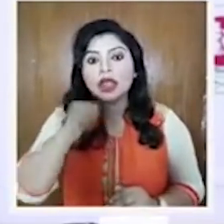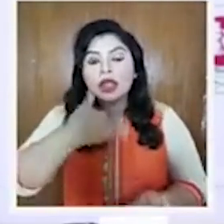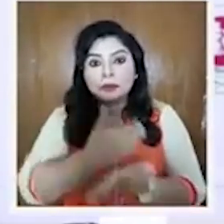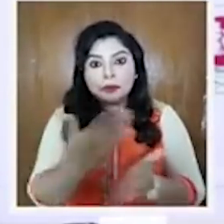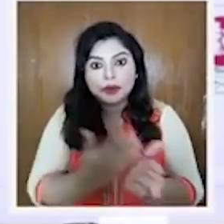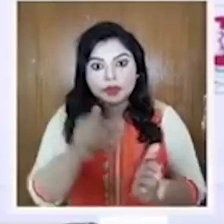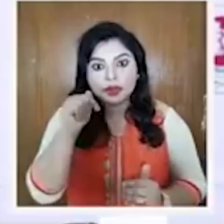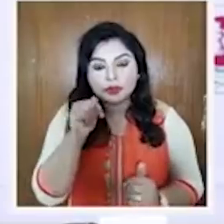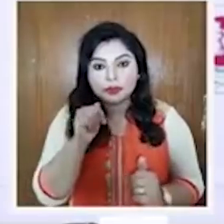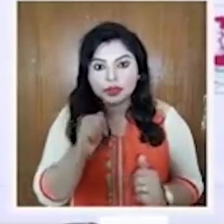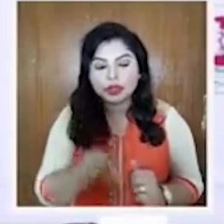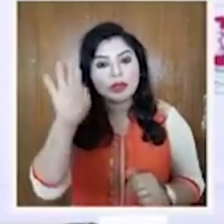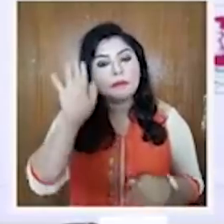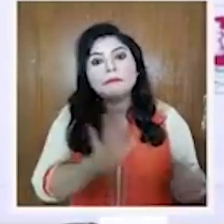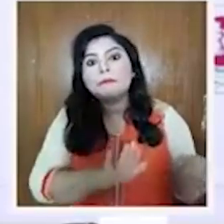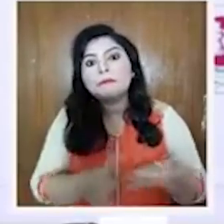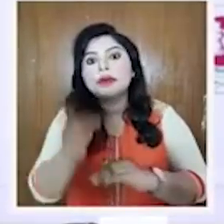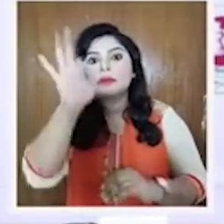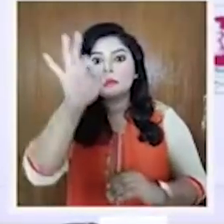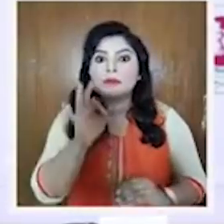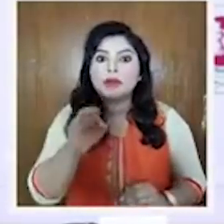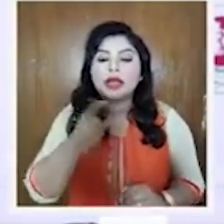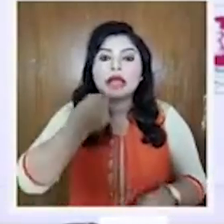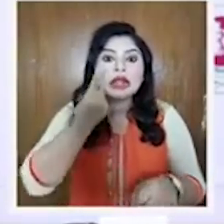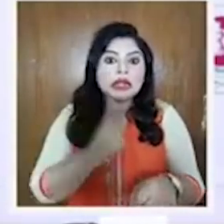জন, বরিশাল এবং রংপুর বিভাগে 1 জন করে।